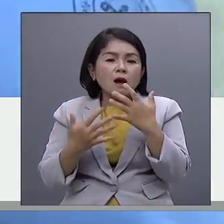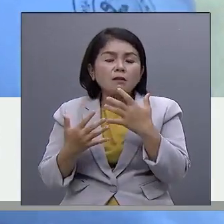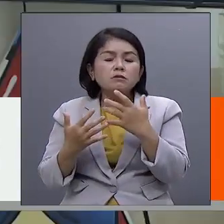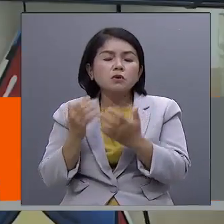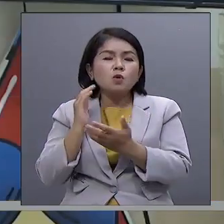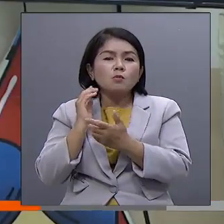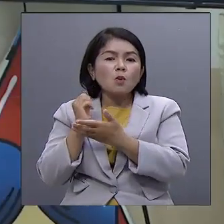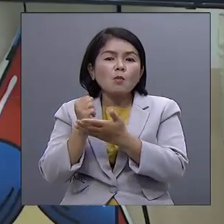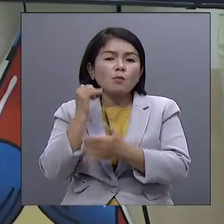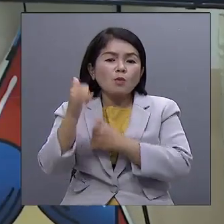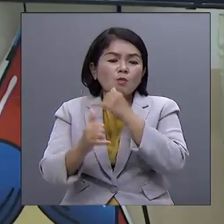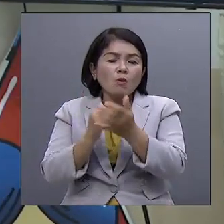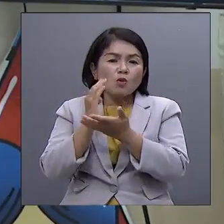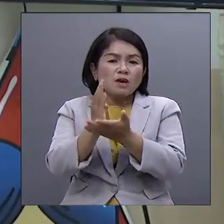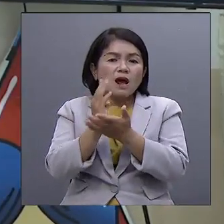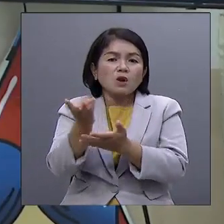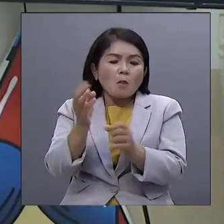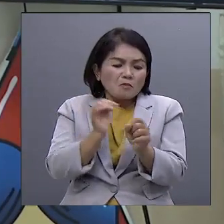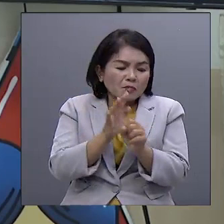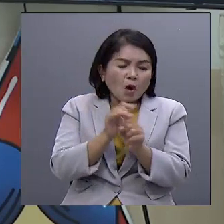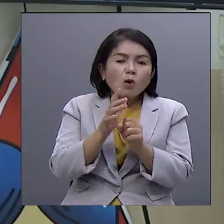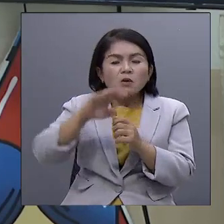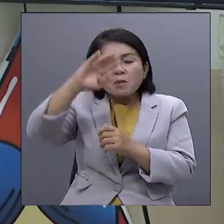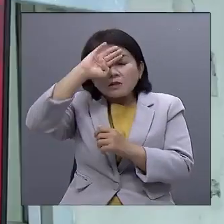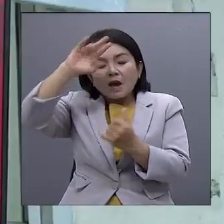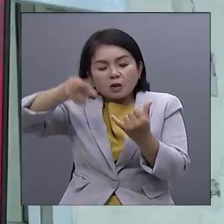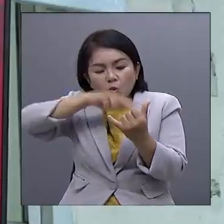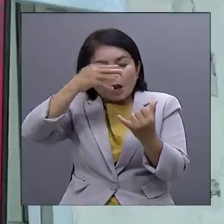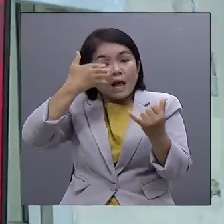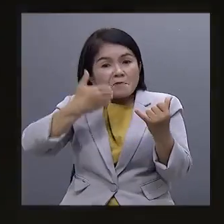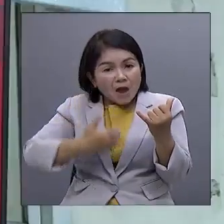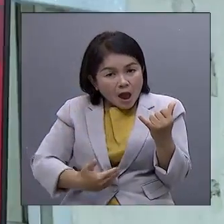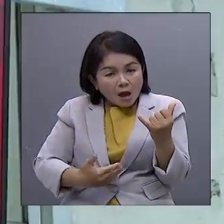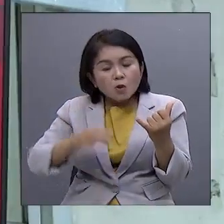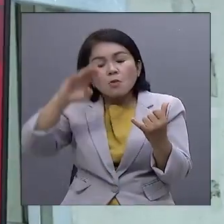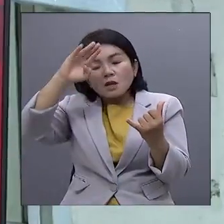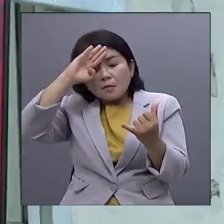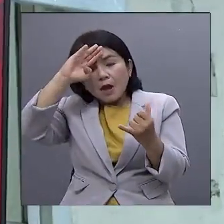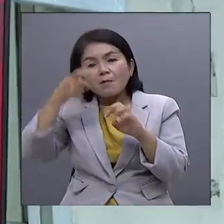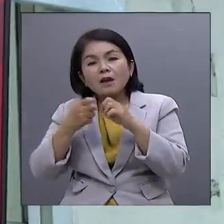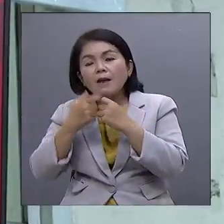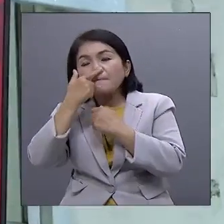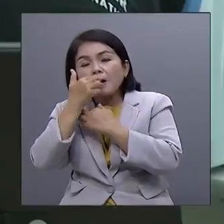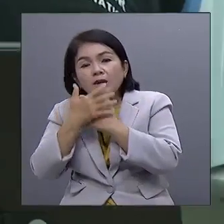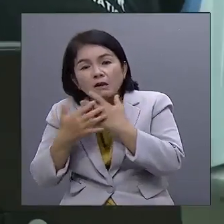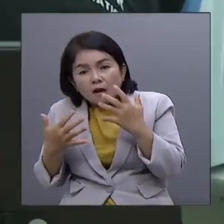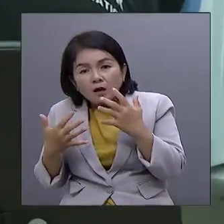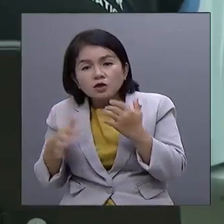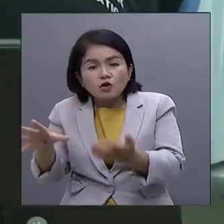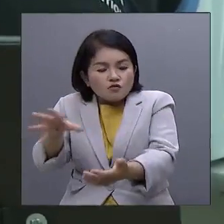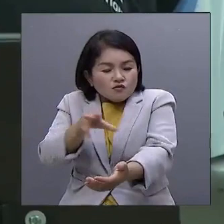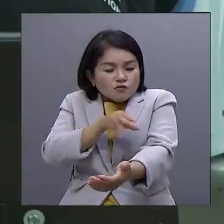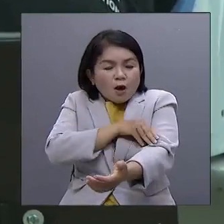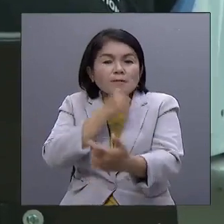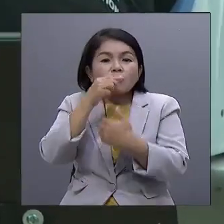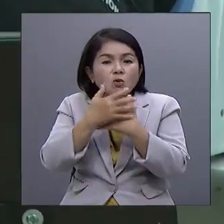ผลให้ประสบปัญหาขาดแคลนเลือดในการรักษาผู้ป่วยโดยเฉพาะการผ่าตัดและผู้ป่วยโรคเลือดที่ต้องใช้เลือดในปริม